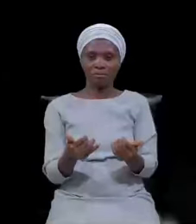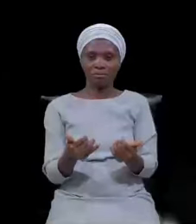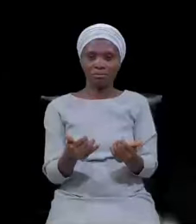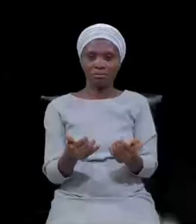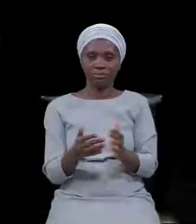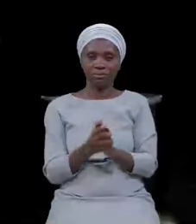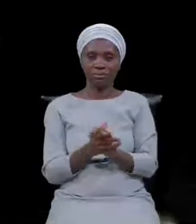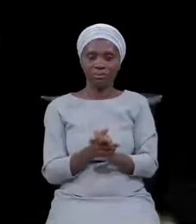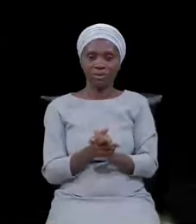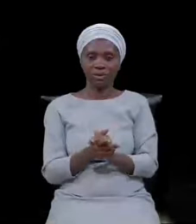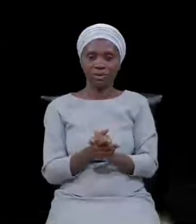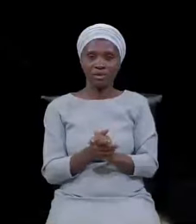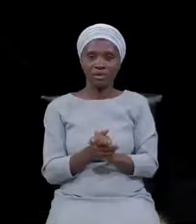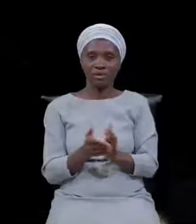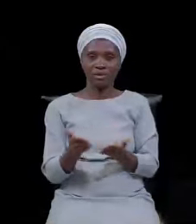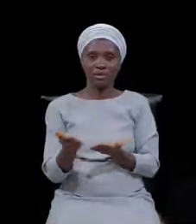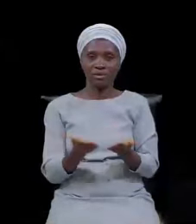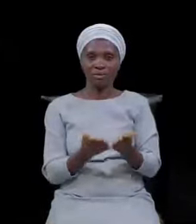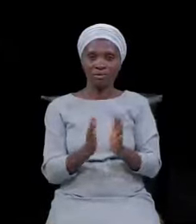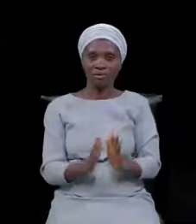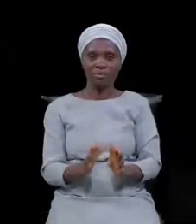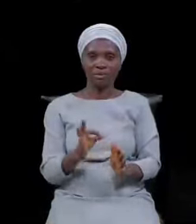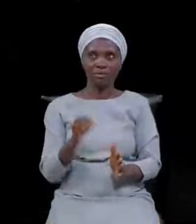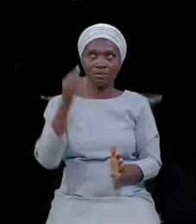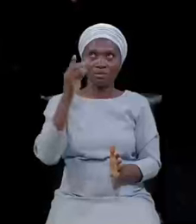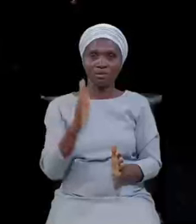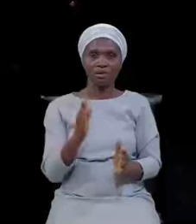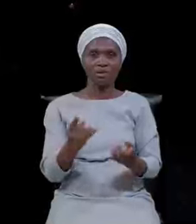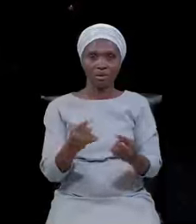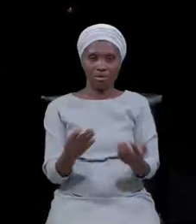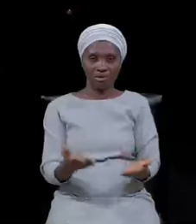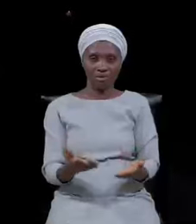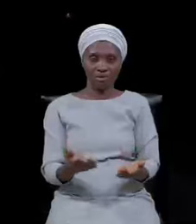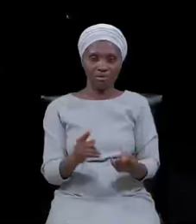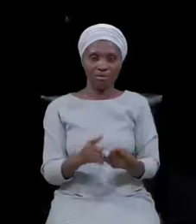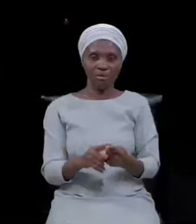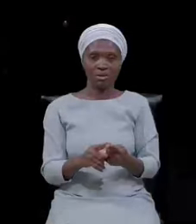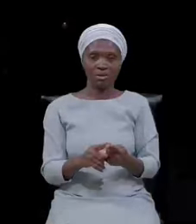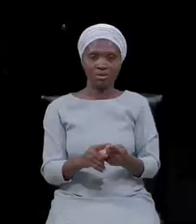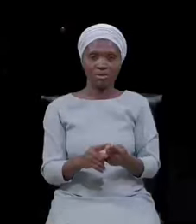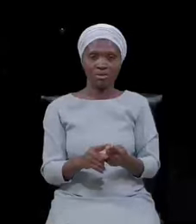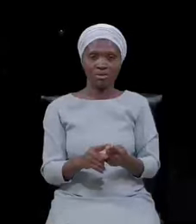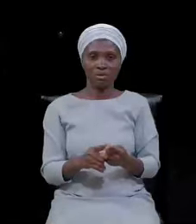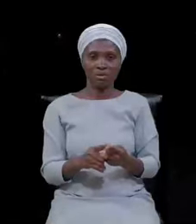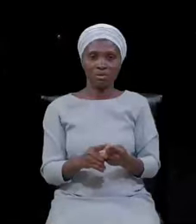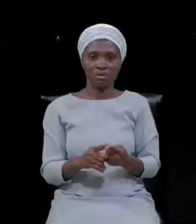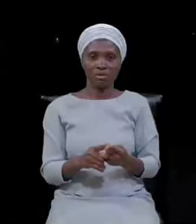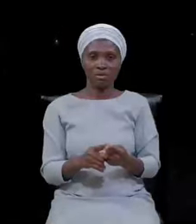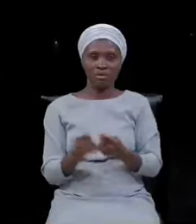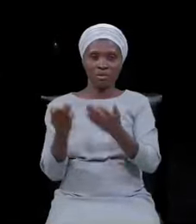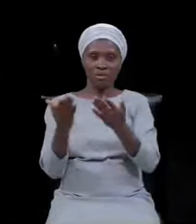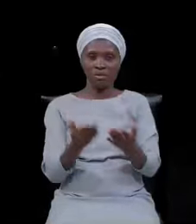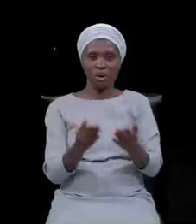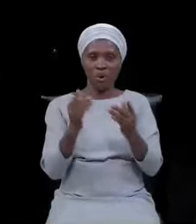Serviteur de Dieu, reviens maintenant pour libérer la parole de puissance, comme pouvons tous nous lever maintenant pour